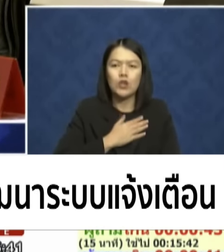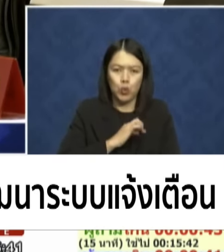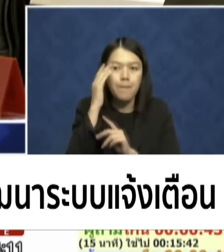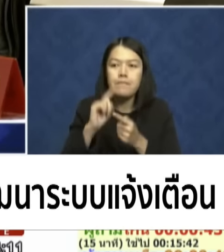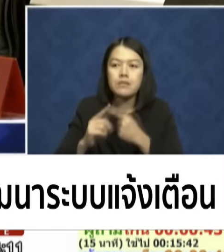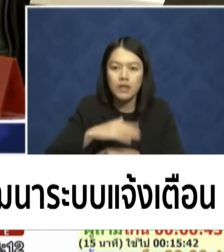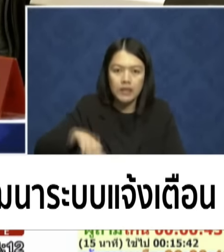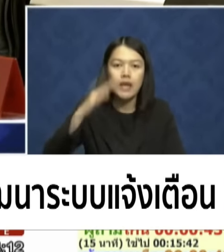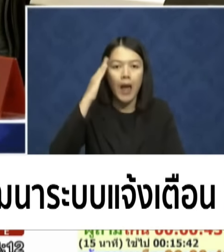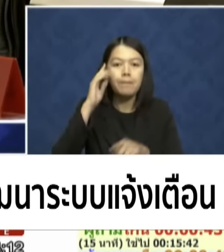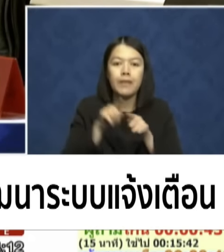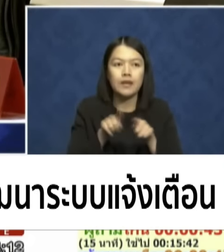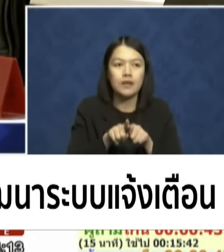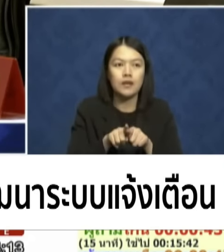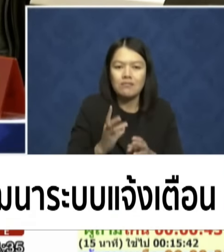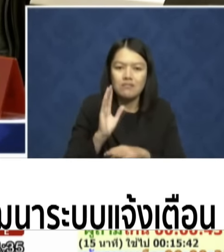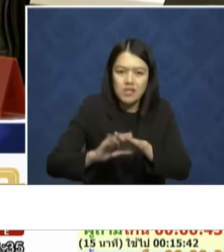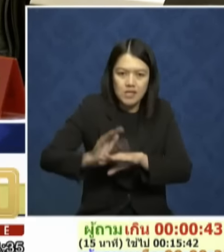ช้าอ่ะนี่คือบรรยากาศการประชุมสภาวันนี้นะครับ